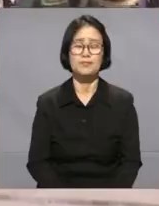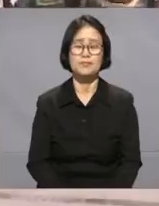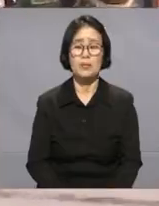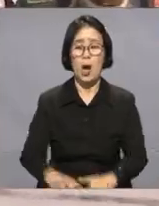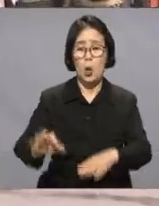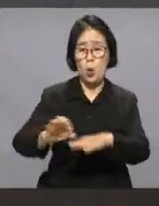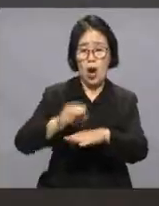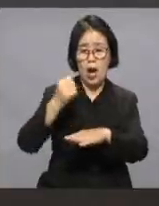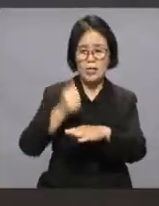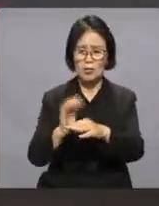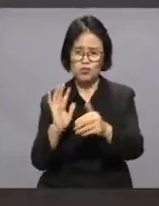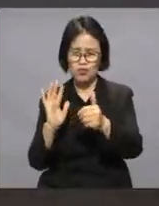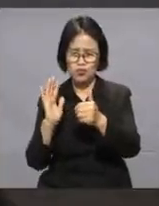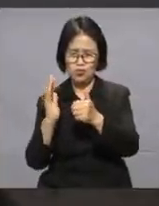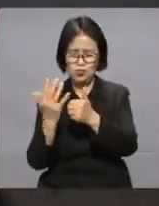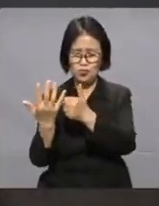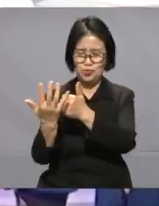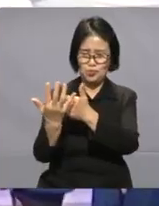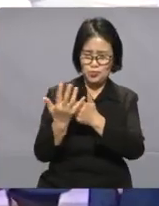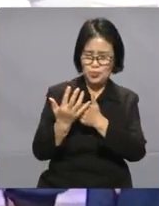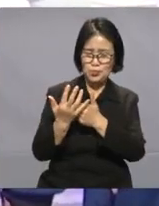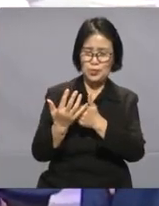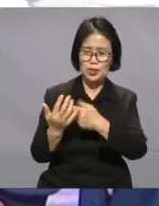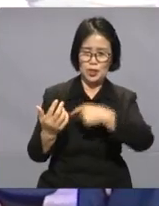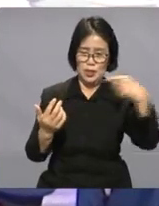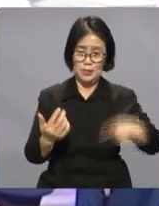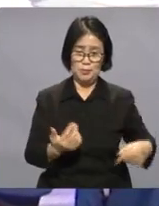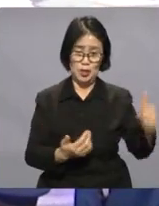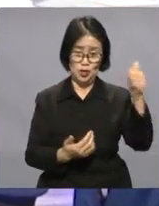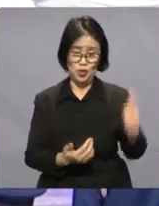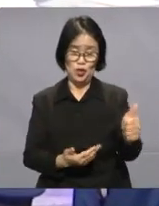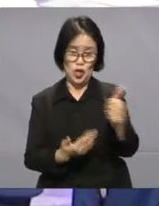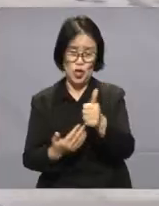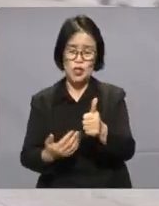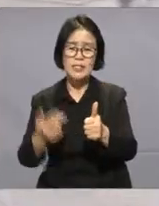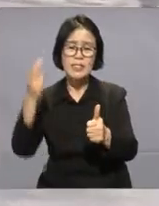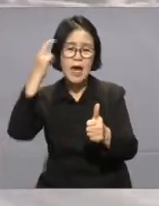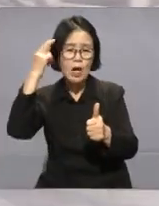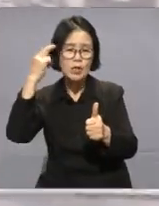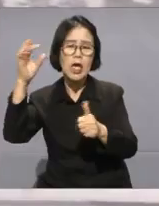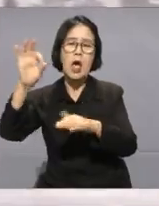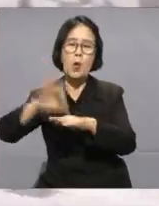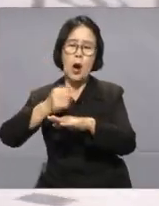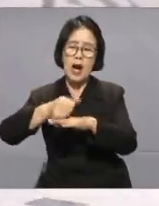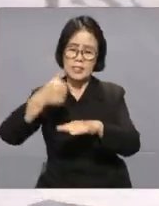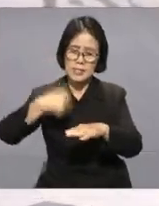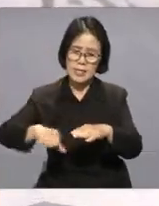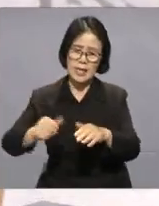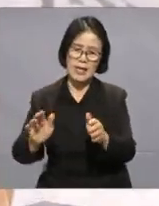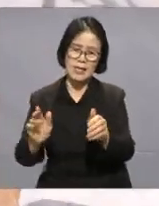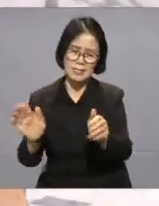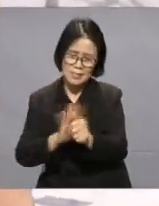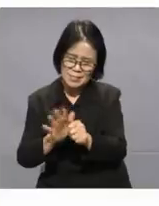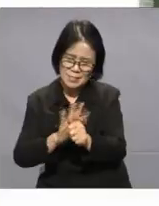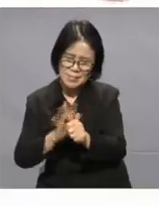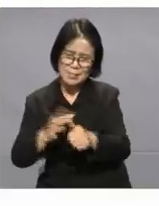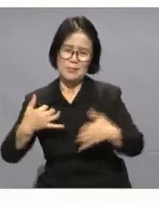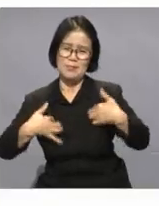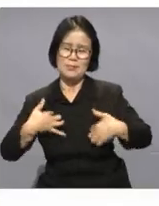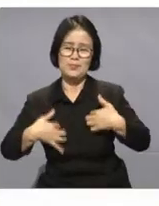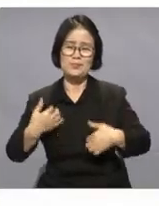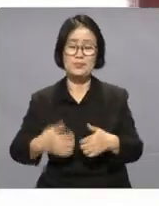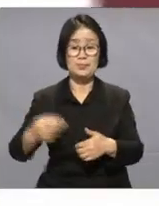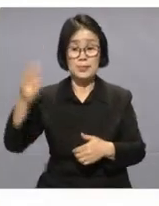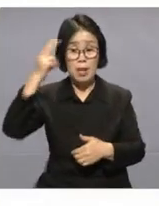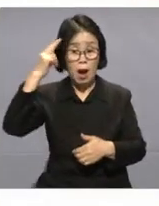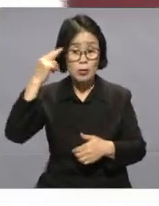왕실 기마 근위대에 호의를 받으며 입장하는 시진핑 주석. 빈살만 사우디아라비아 왕세자가 반갑게 맞습니다.